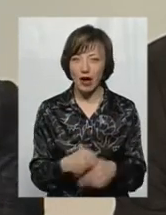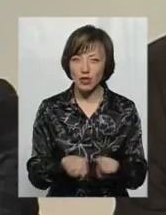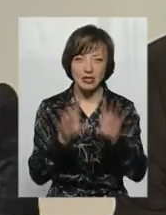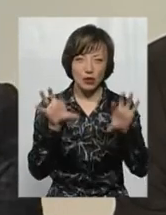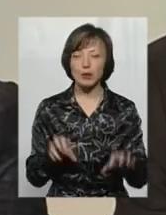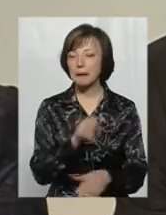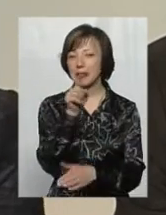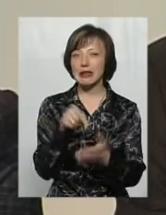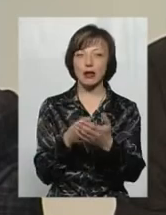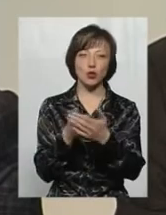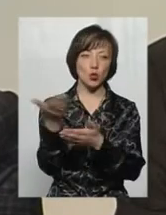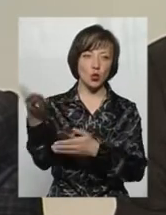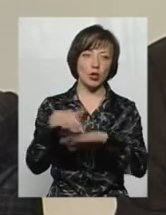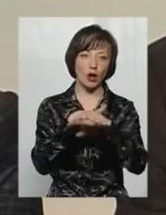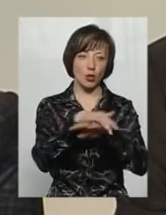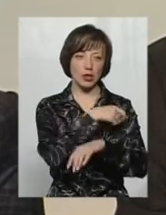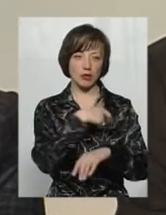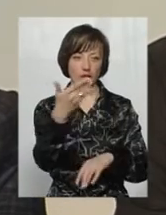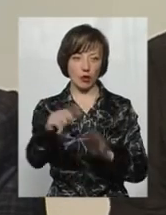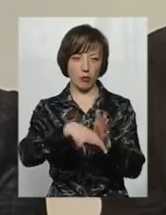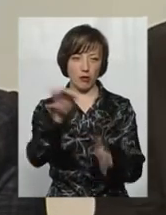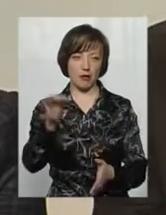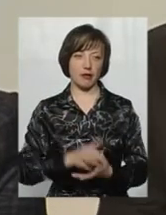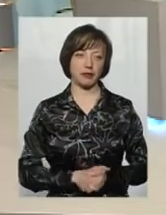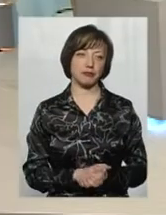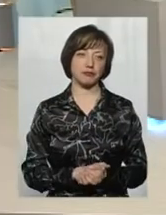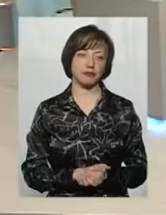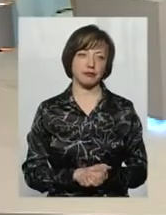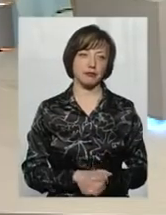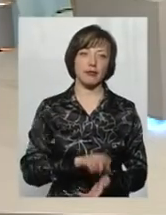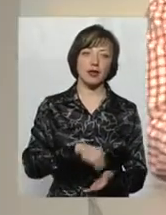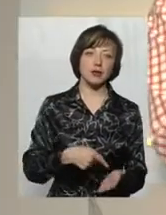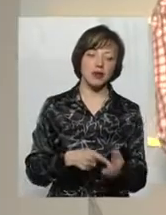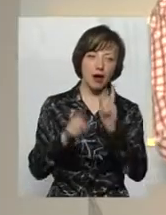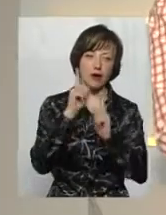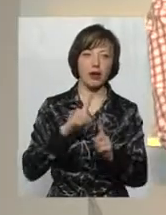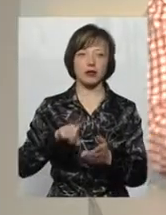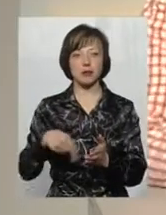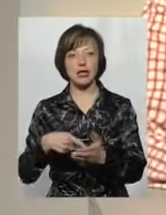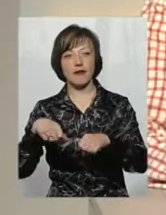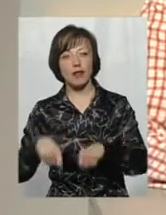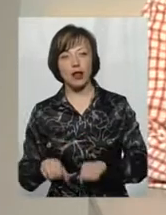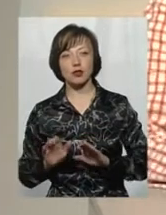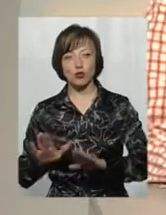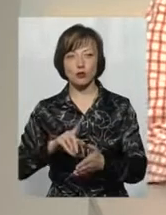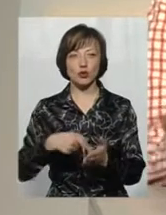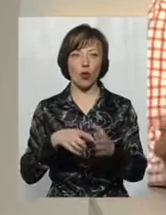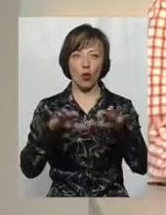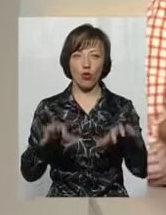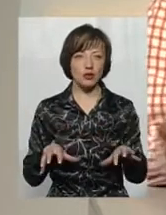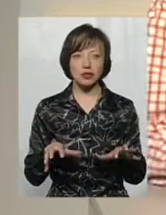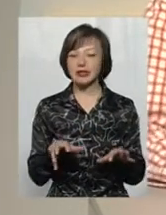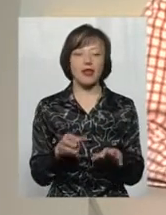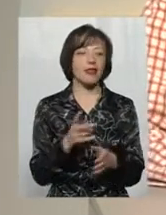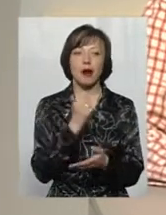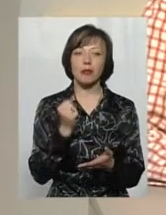Це питання до народних депутатів, яких ви обирали. Міська рада чи міська влада, там заступник міського голови чи міський голова, вони